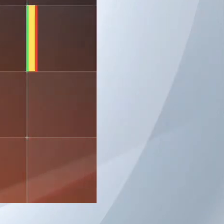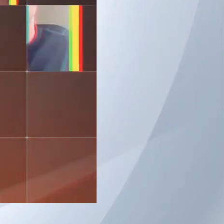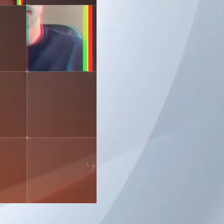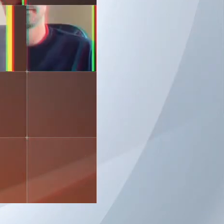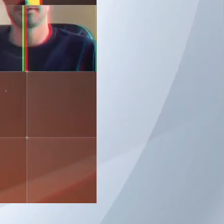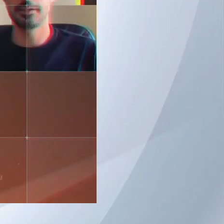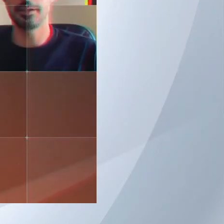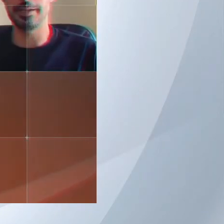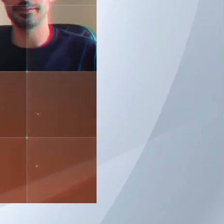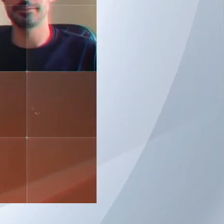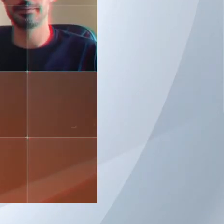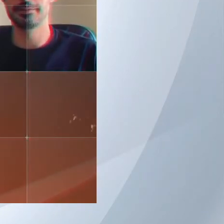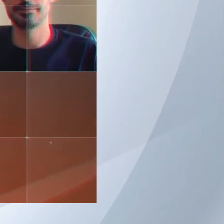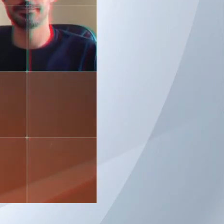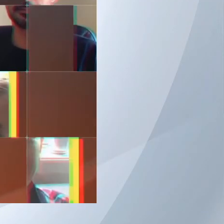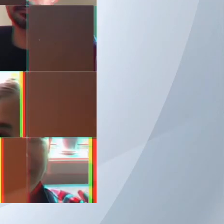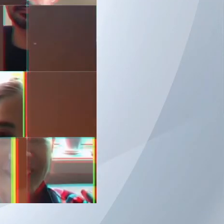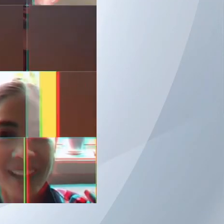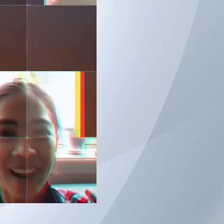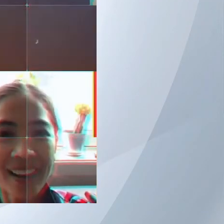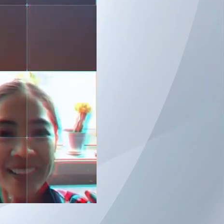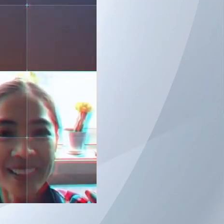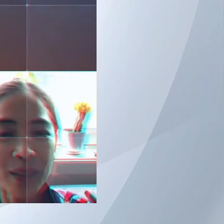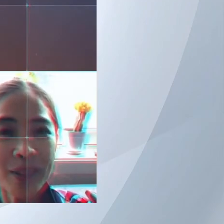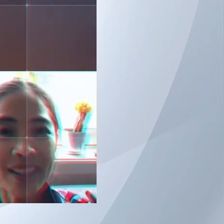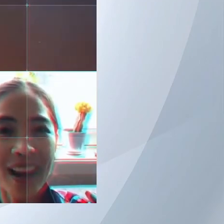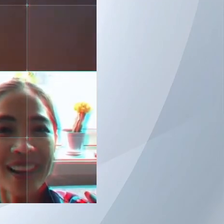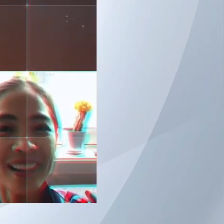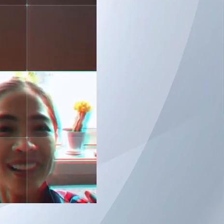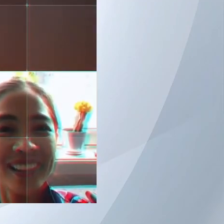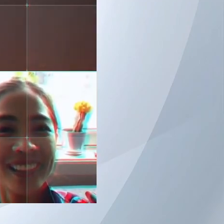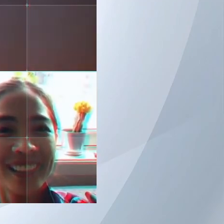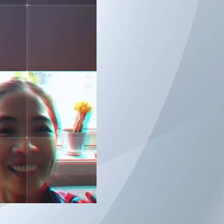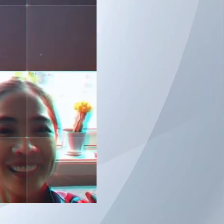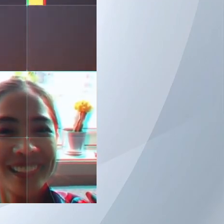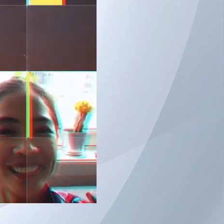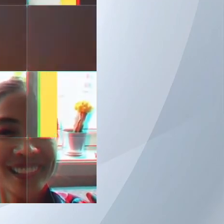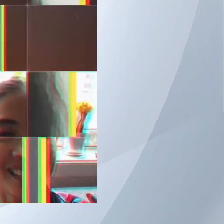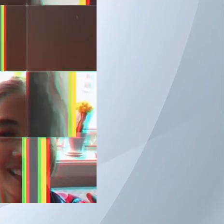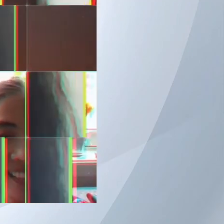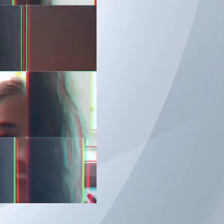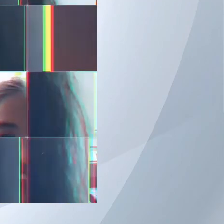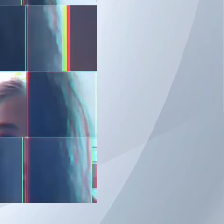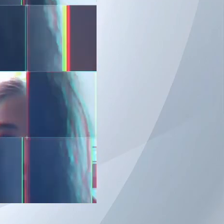大家好 Kamusta? Servus. Hi. Hi. Bonjour.